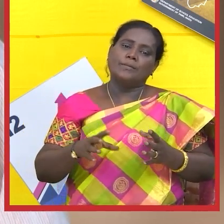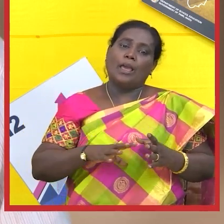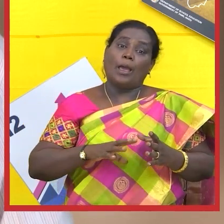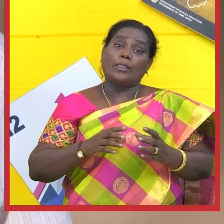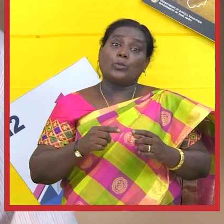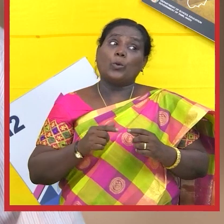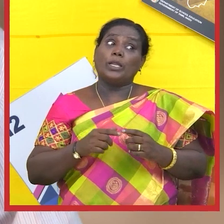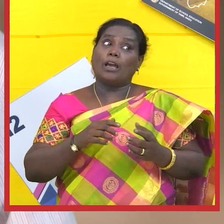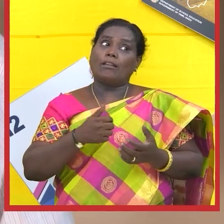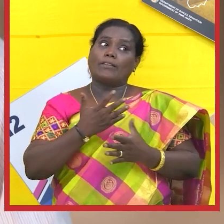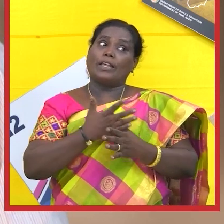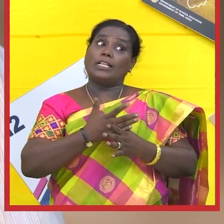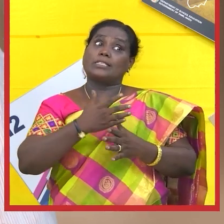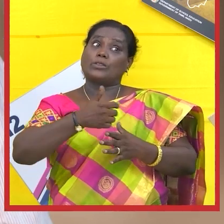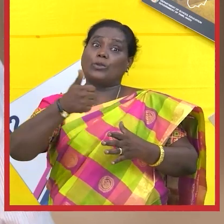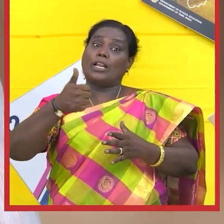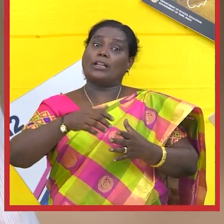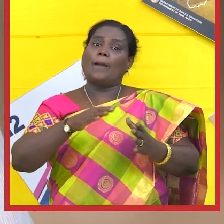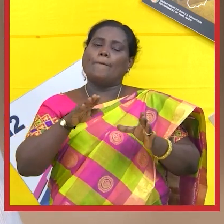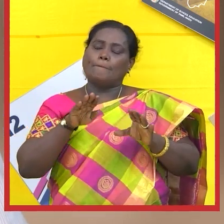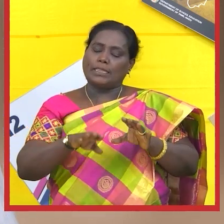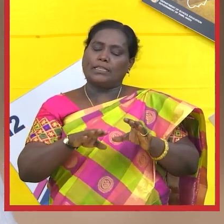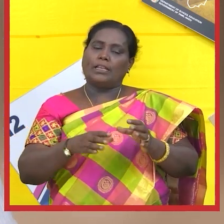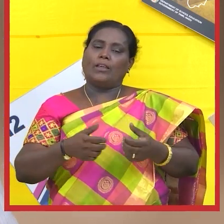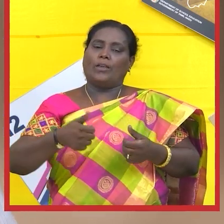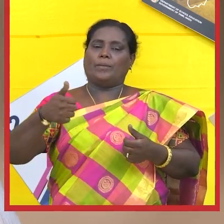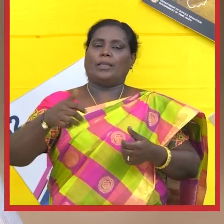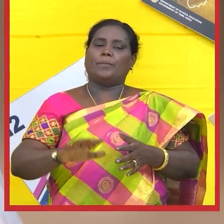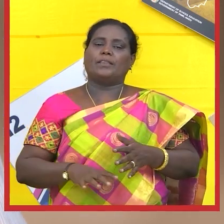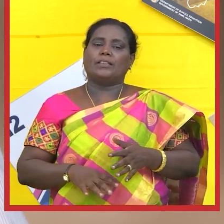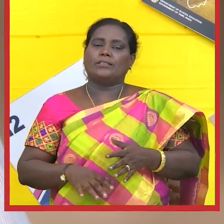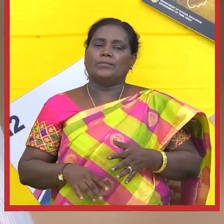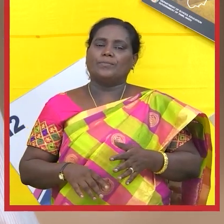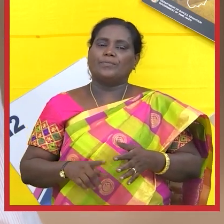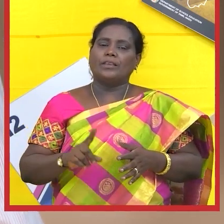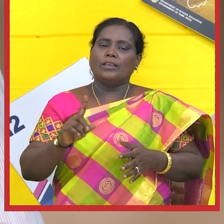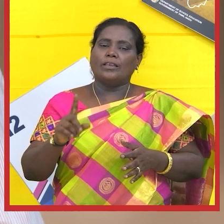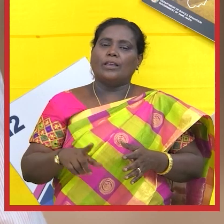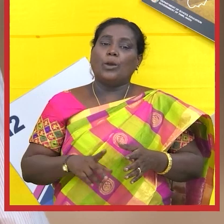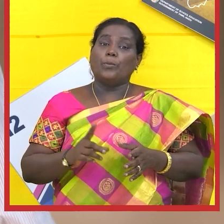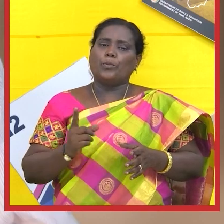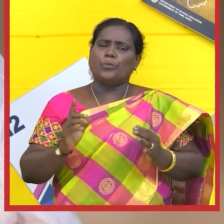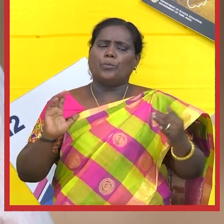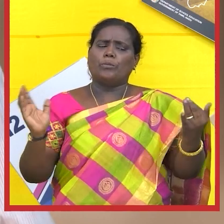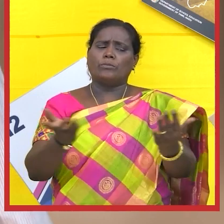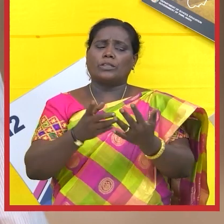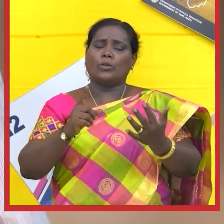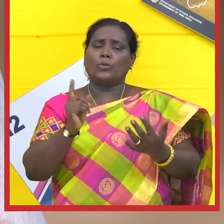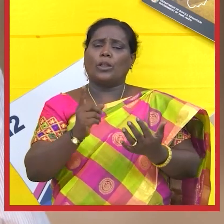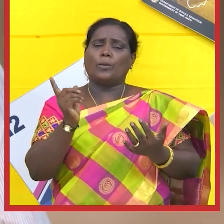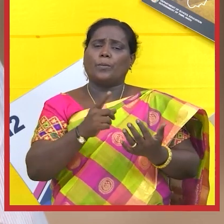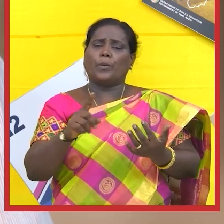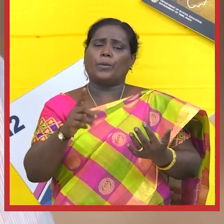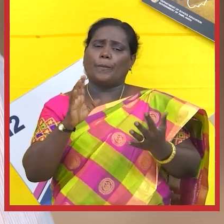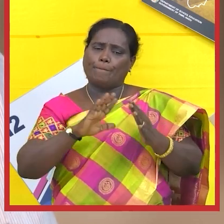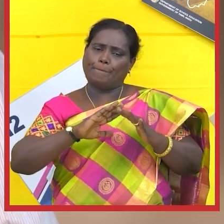மாற்றத்தை ஏற்படுத்திய மாகாணம் நம்முடைய சென்னை மாகாணம் தமிழ்நாடு. அதாவது முதல் உலகப் போருக்கு பிறகு இந்தியாவில் தோன்றிய பல